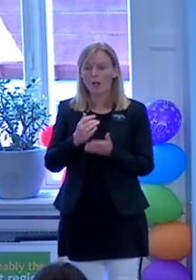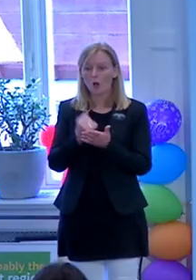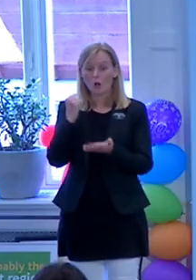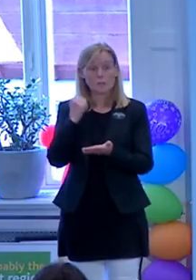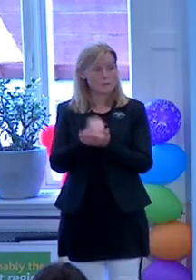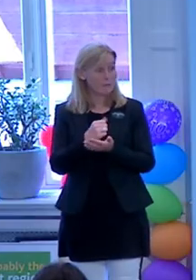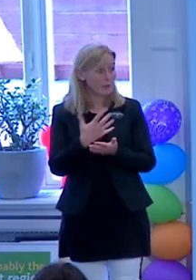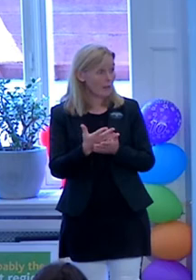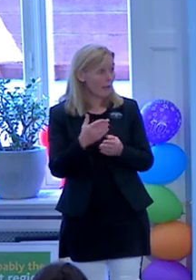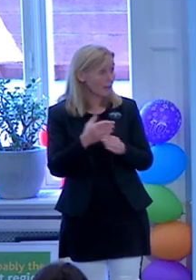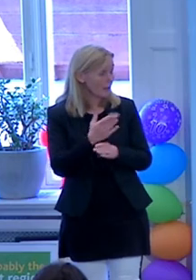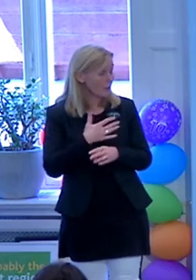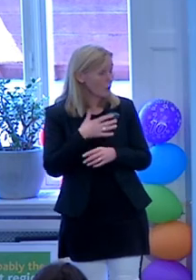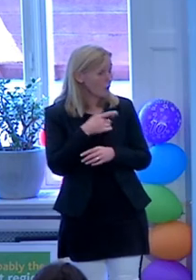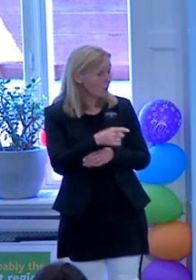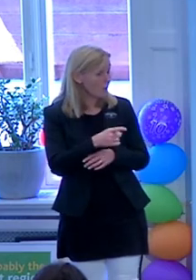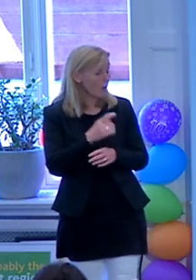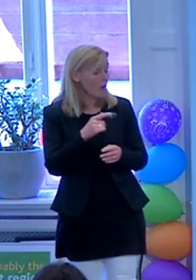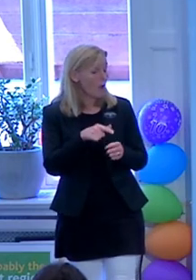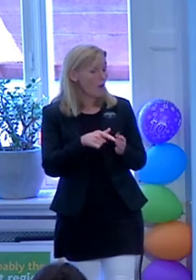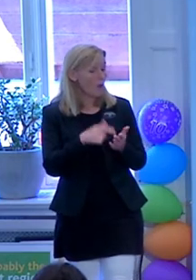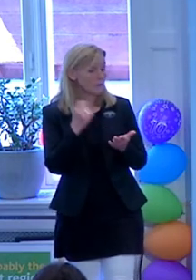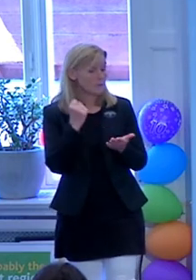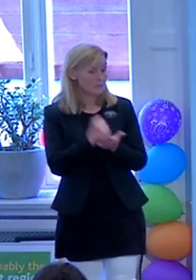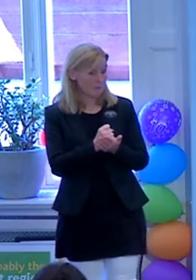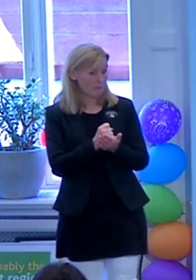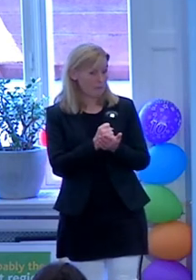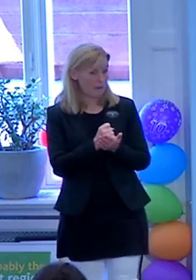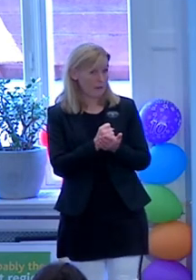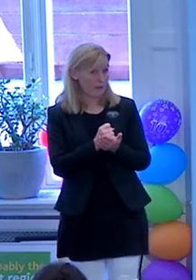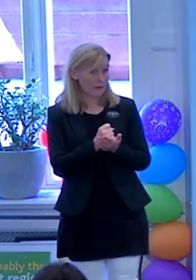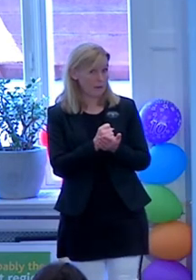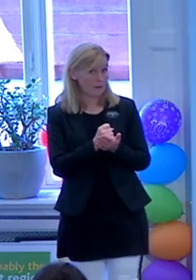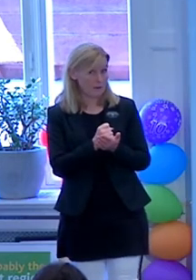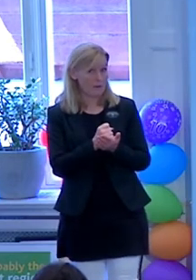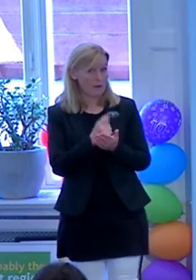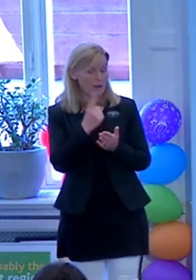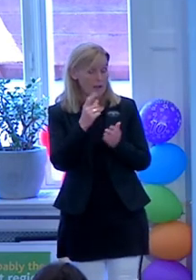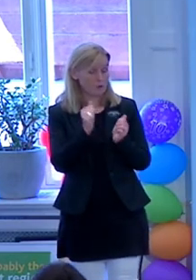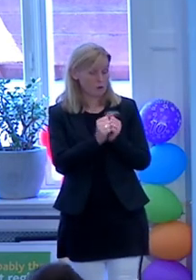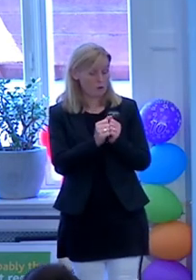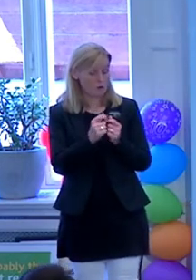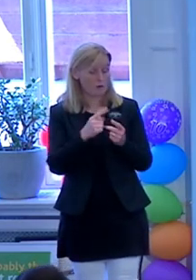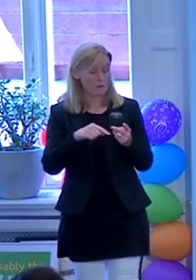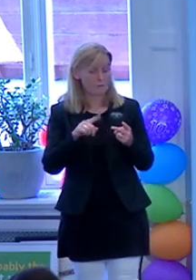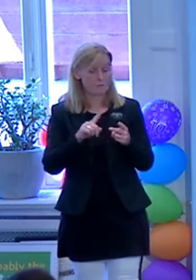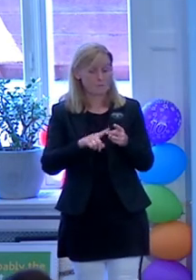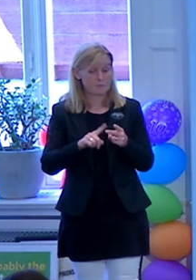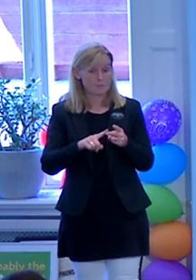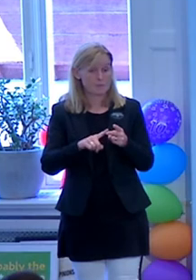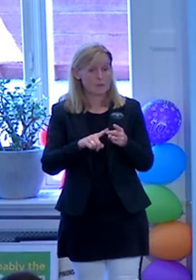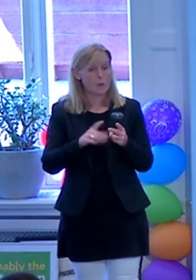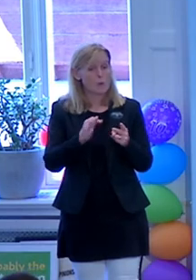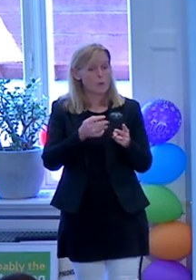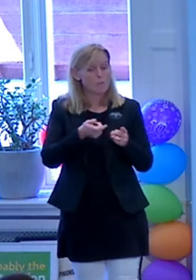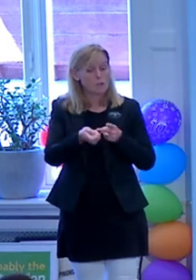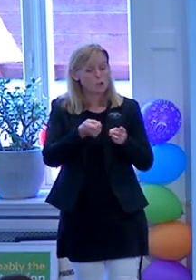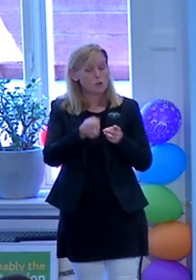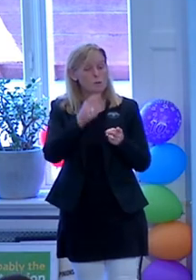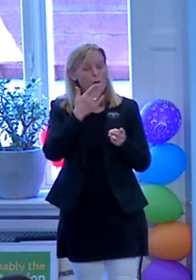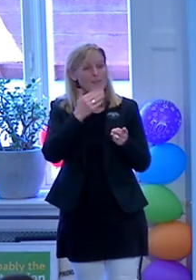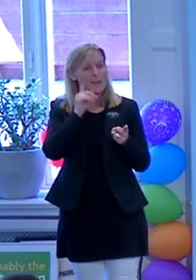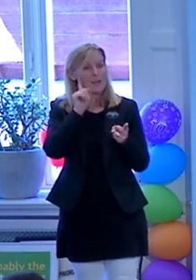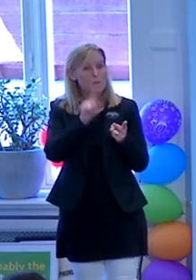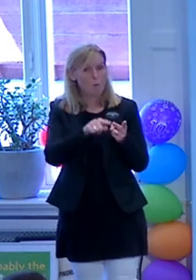är ett hinder. Hur, om vi tar lagstiftning som ett och vi tar vad man styr på för mål